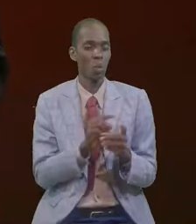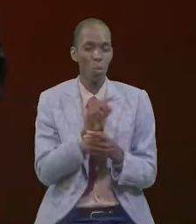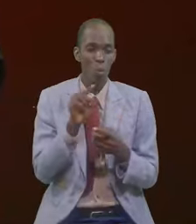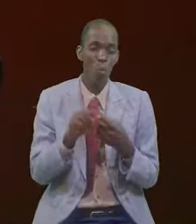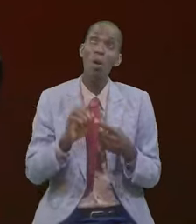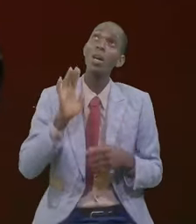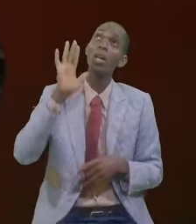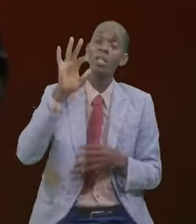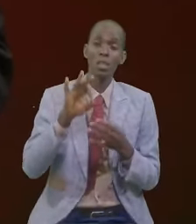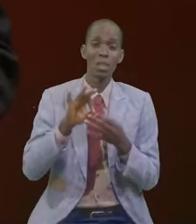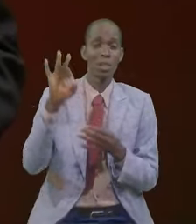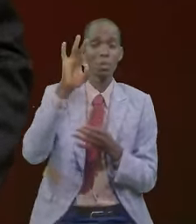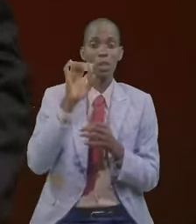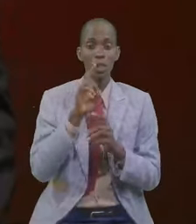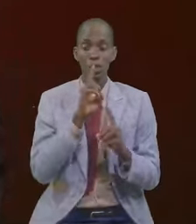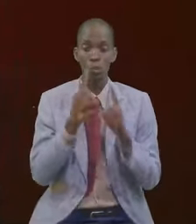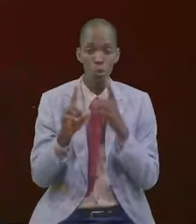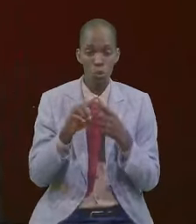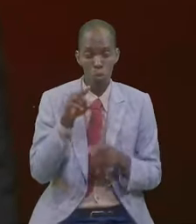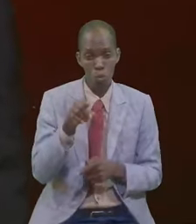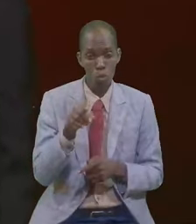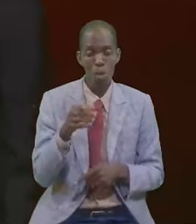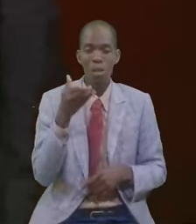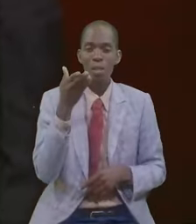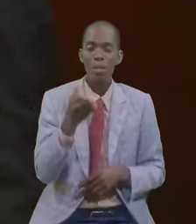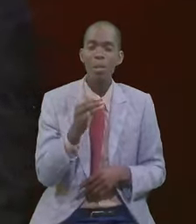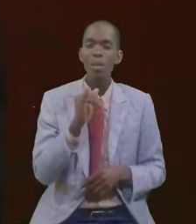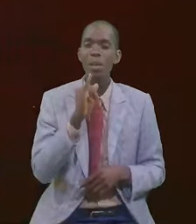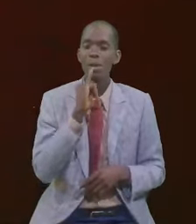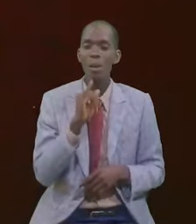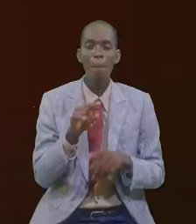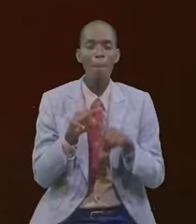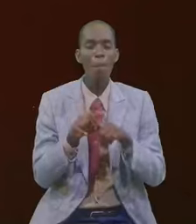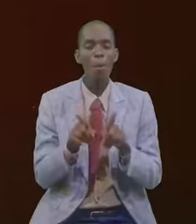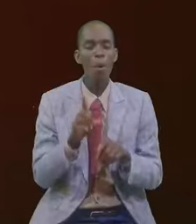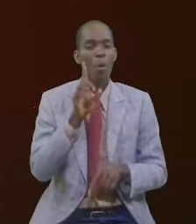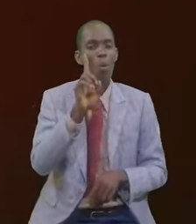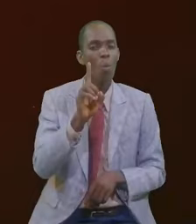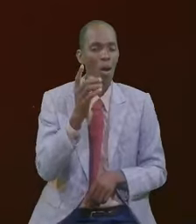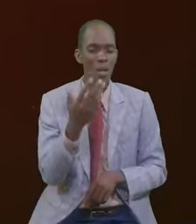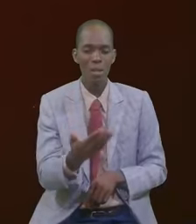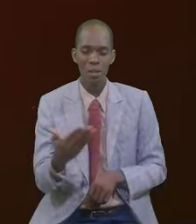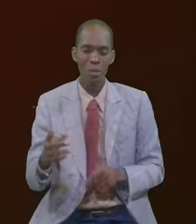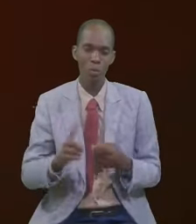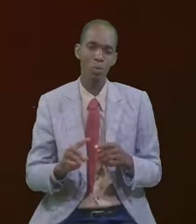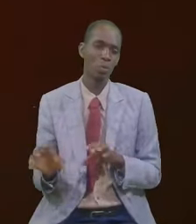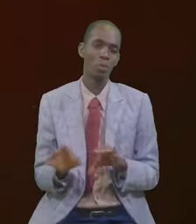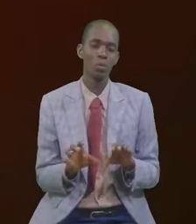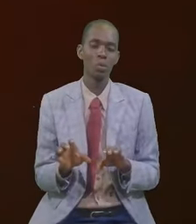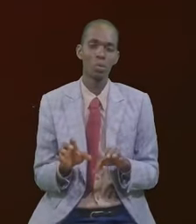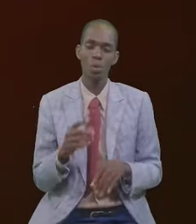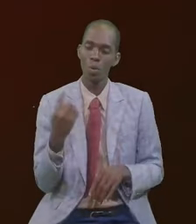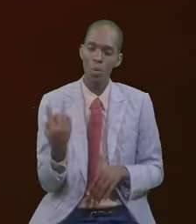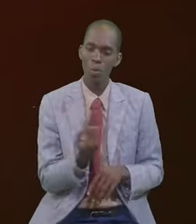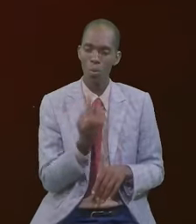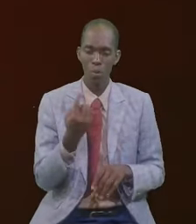Si son message, si son esprit te parle, il n'y a qu'une seule chose à faire.